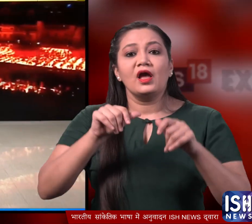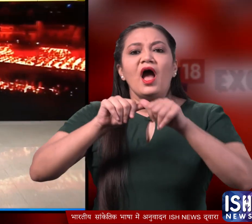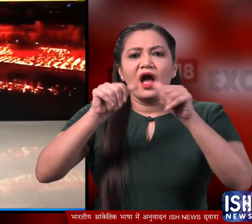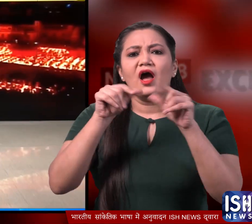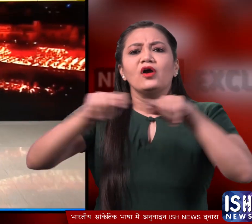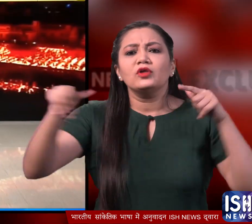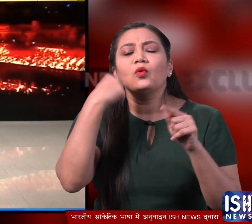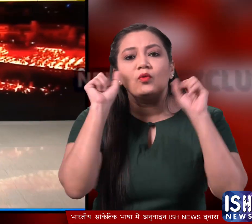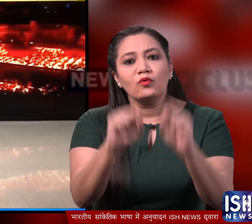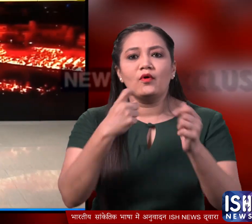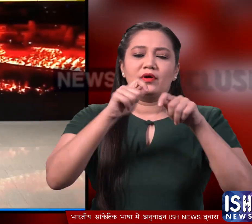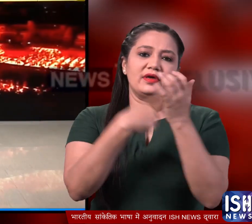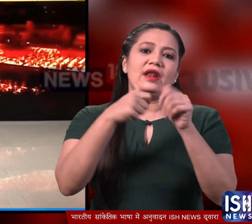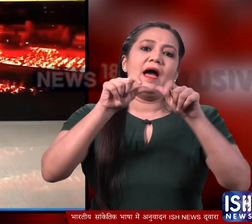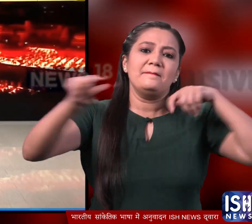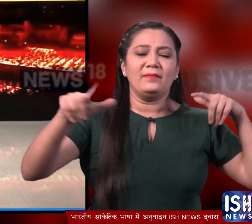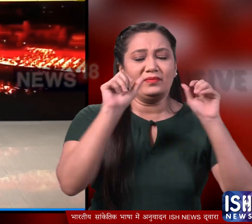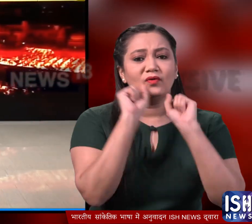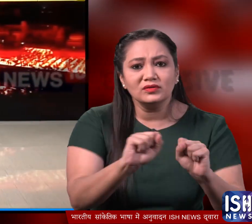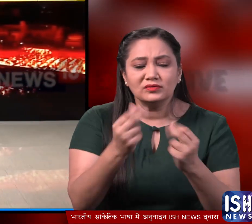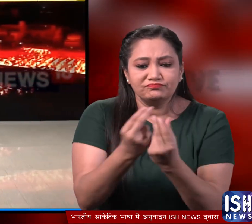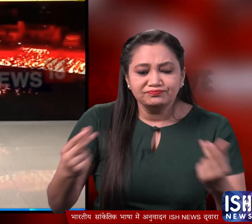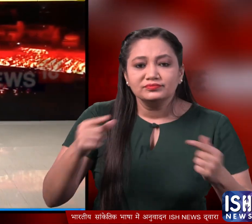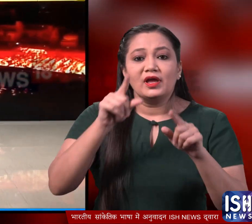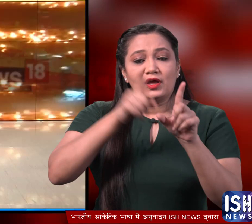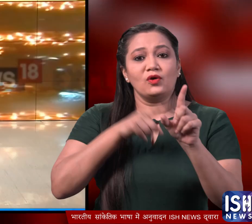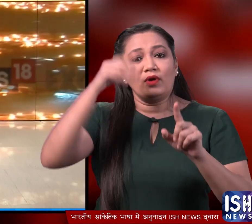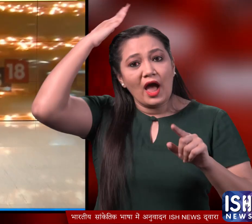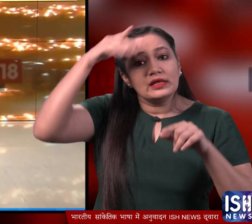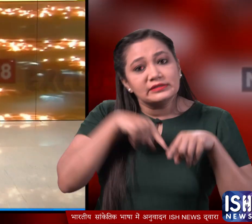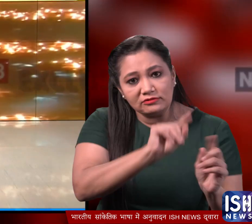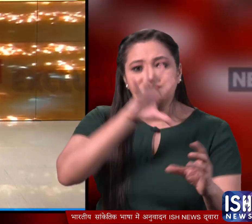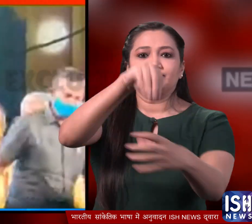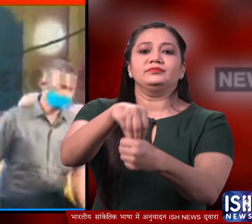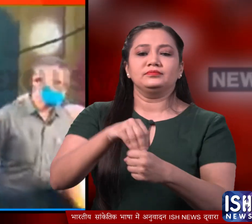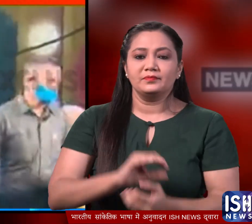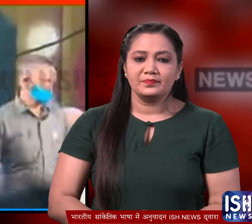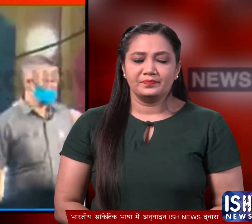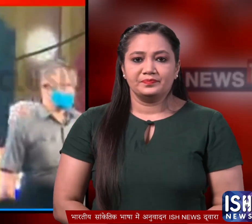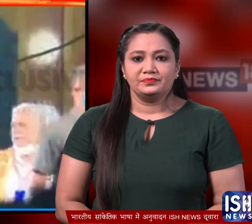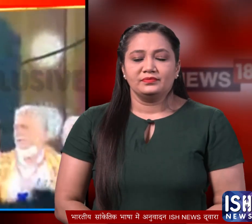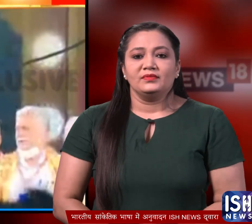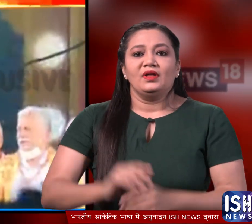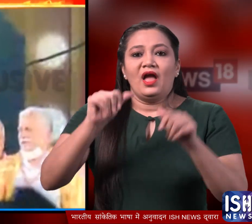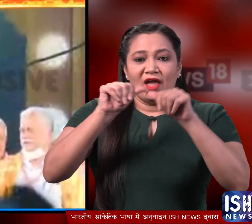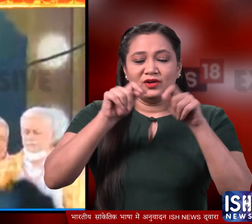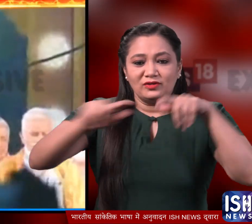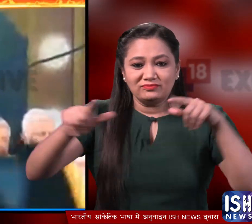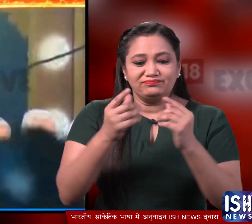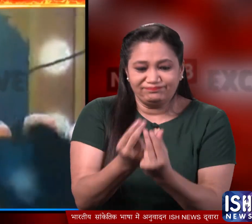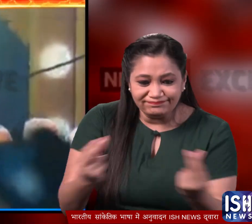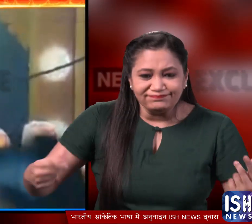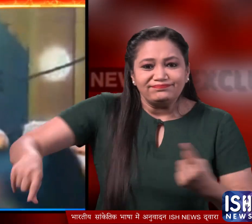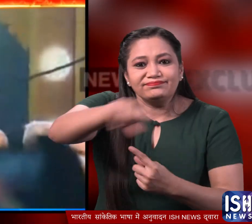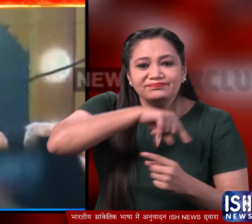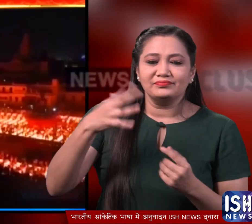رام کی نگری مانا جاتا ہے جہاں دیپوتصف کے نام سے ہوئے کارکرم میں مکہ منتری یوگی آدھتنات بھی پہنچے اور آیودھیا میں ہوئے روشنی